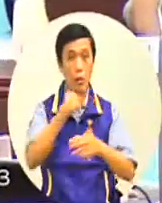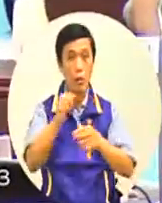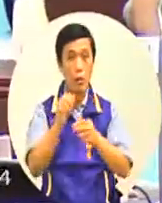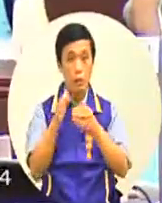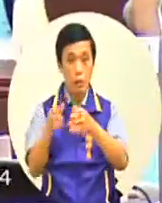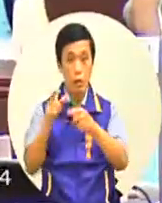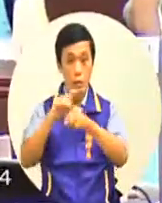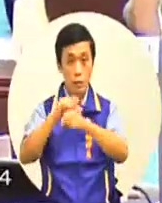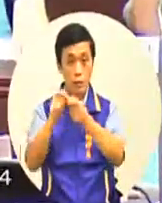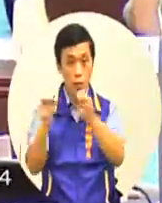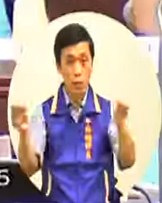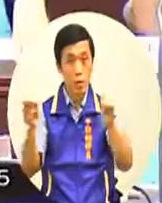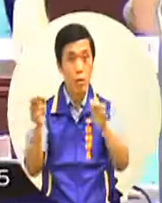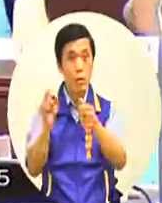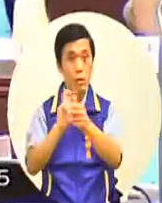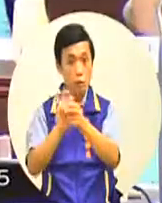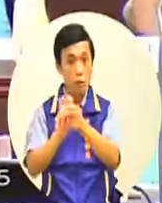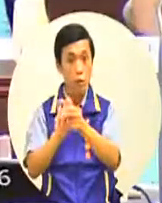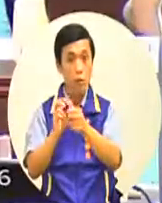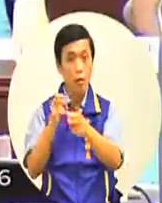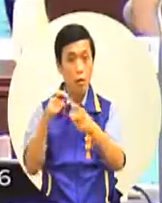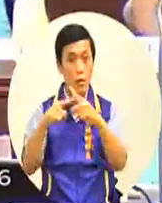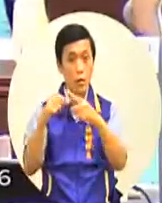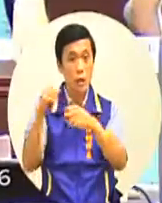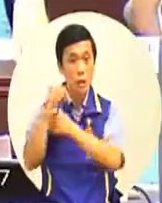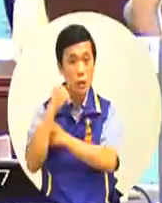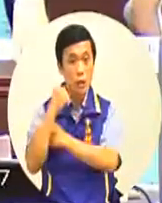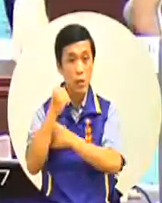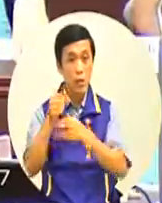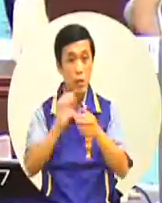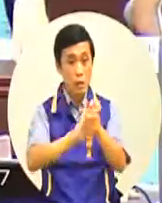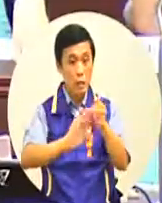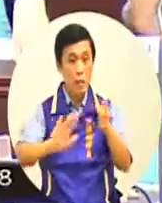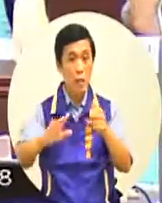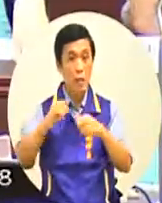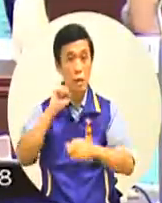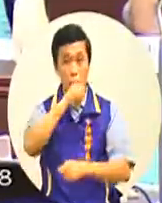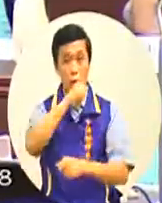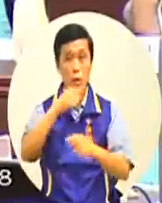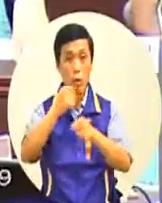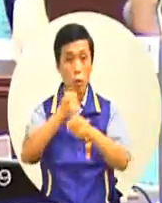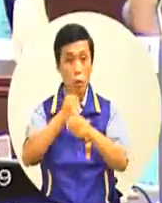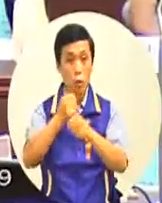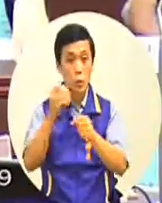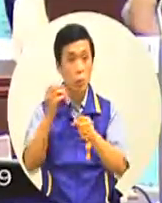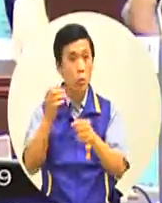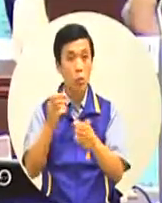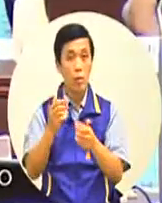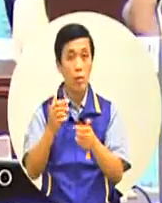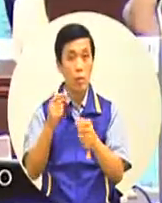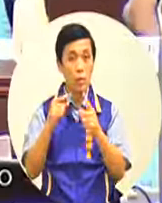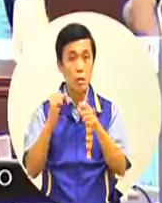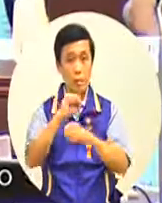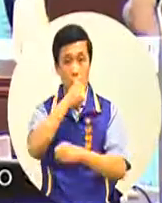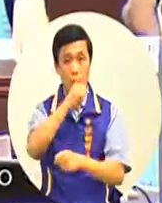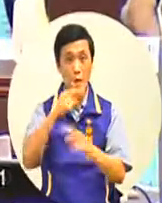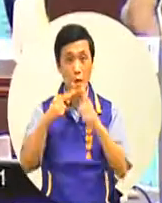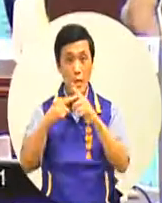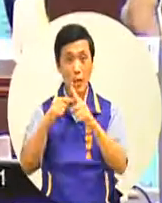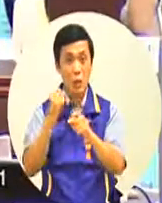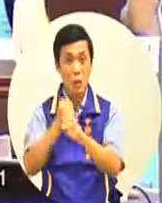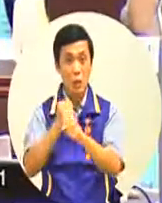话，就会剥夺本籍劳工的工作权。好，所以这个部分， 这个政治化的回答，